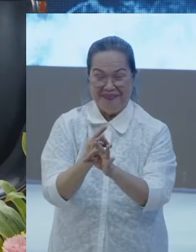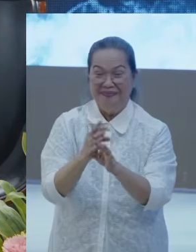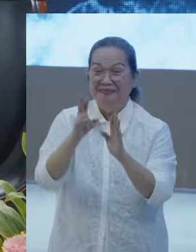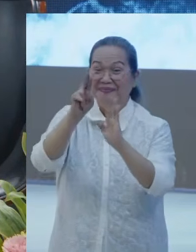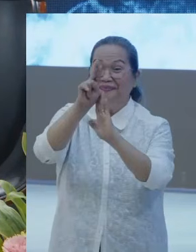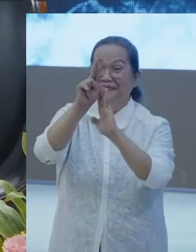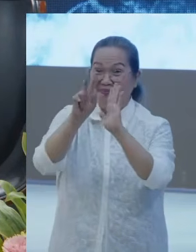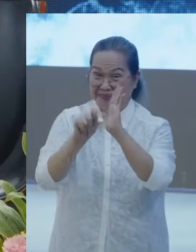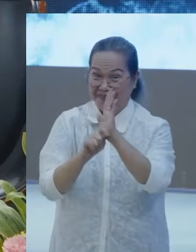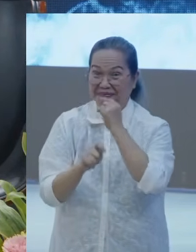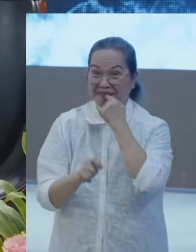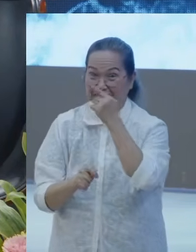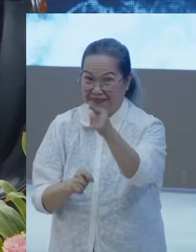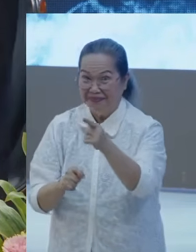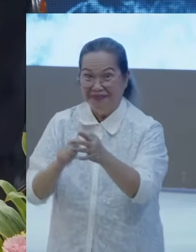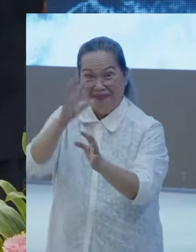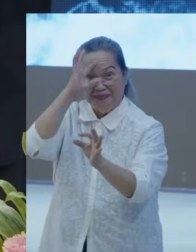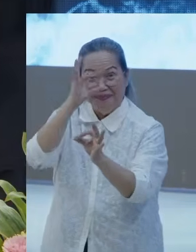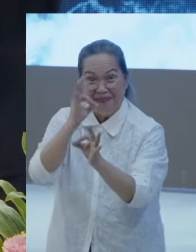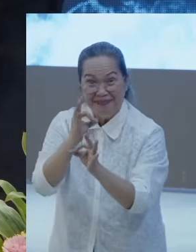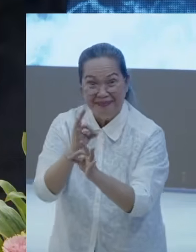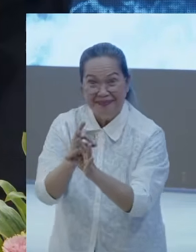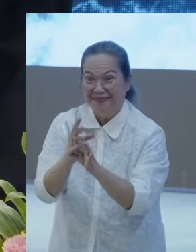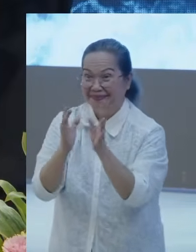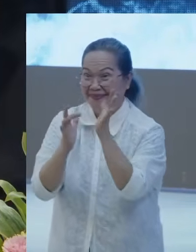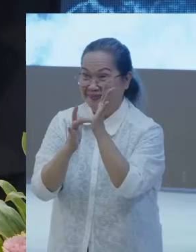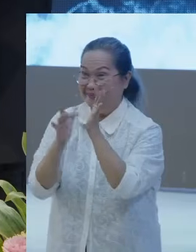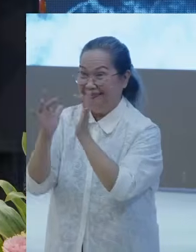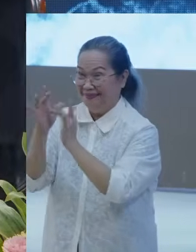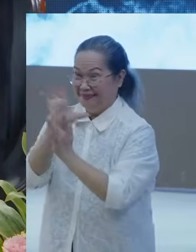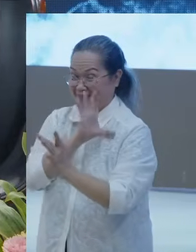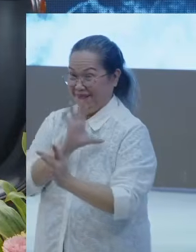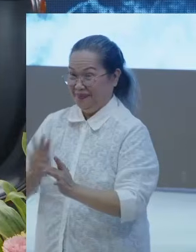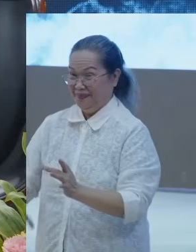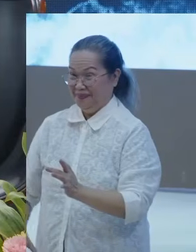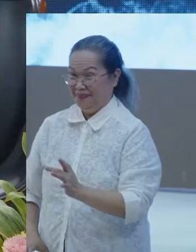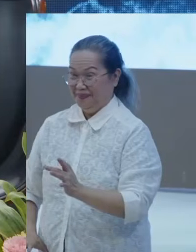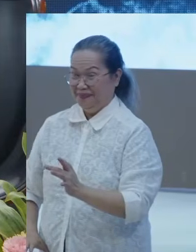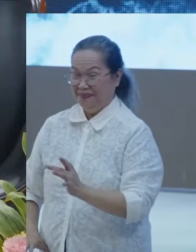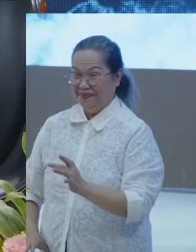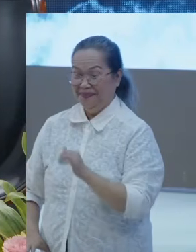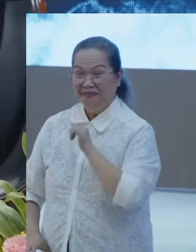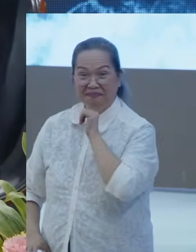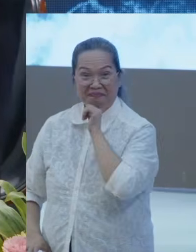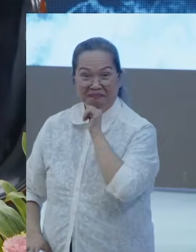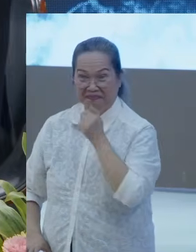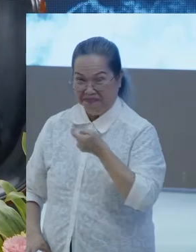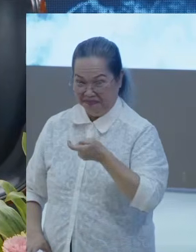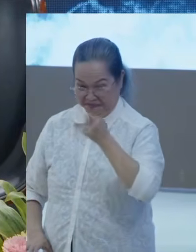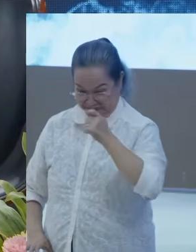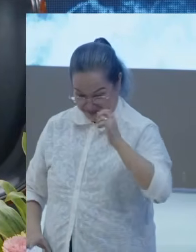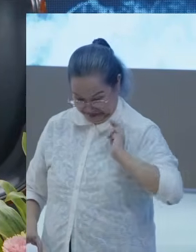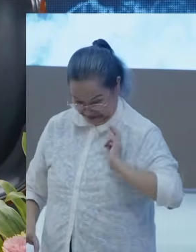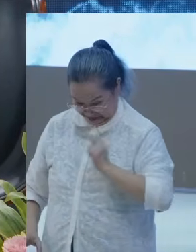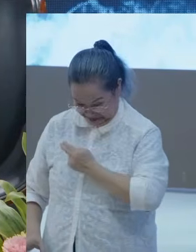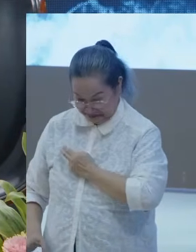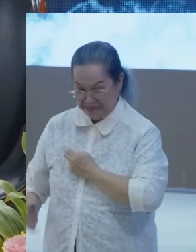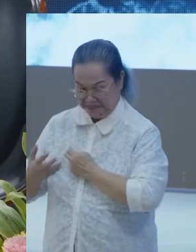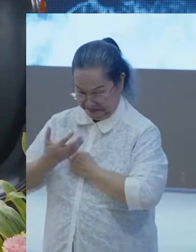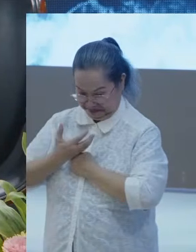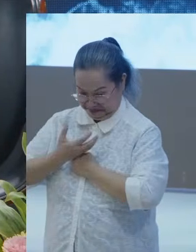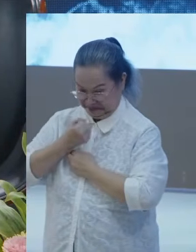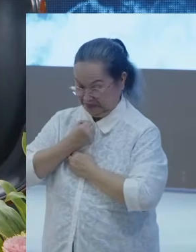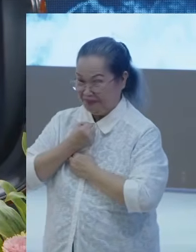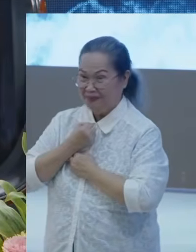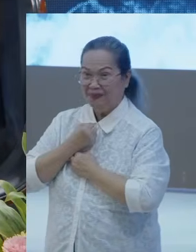Testament, ang pananampalataya kay Kristo ay hindi naman nagmumula sa atin. Hindi